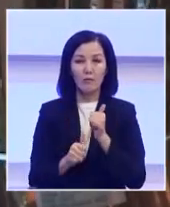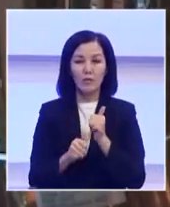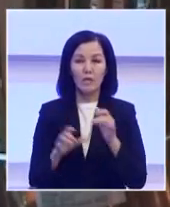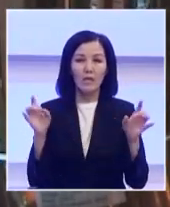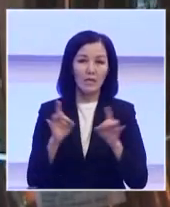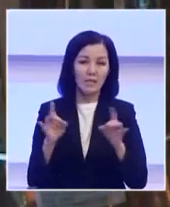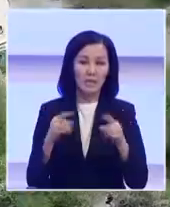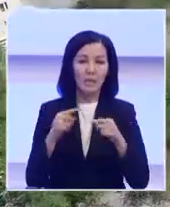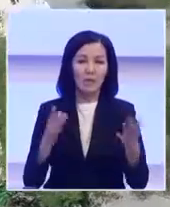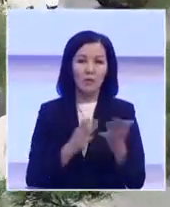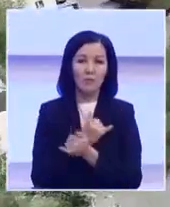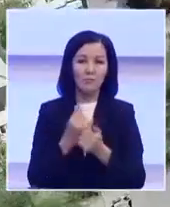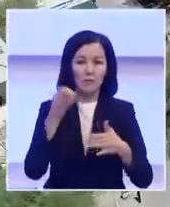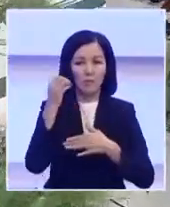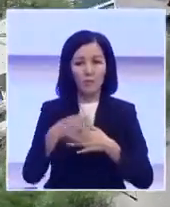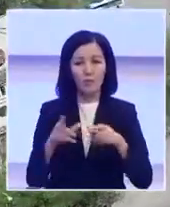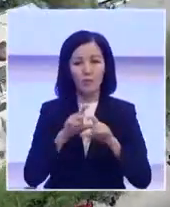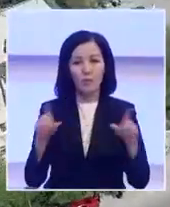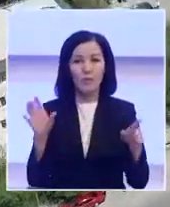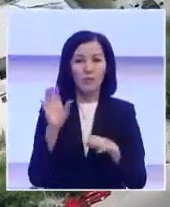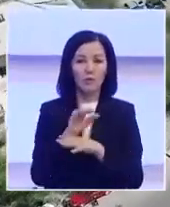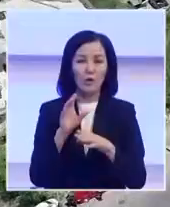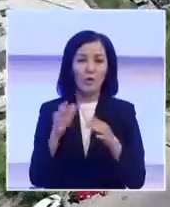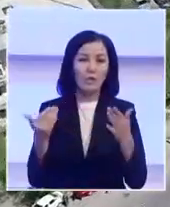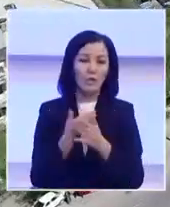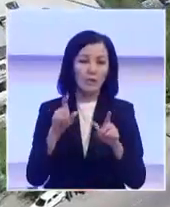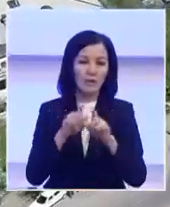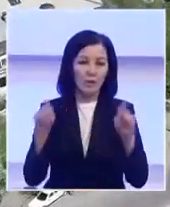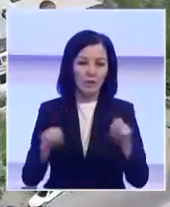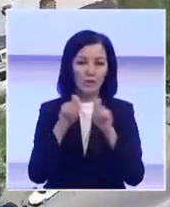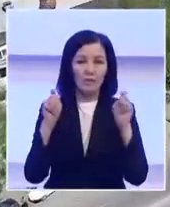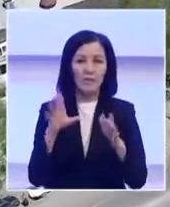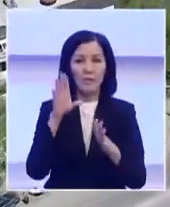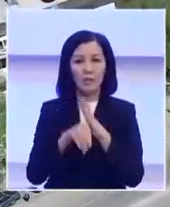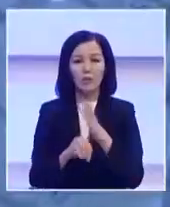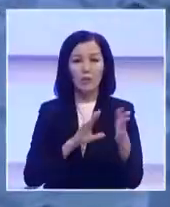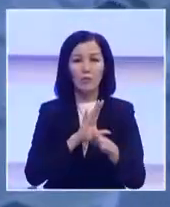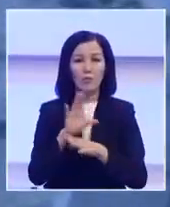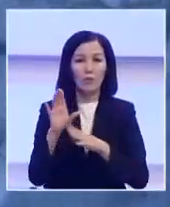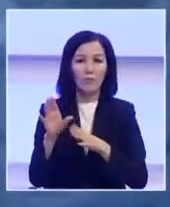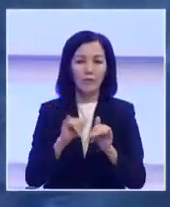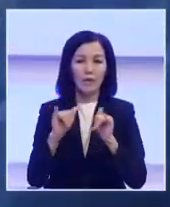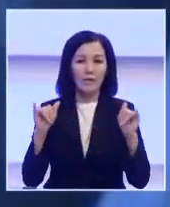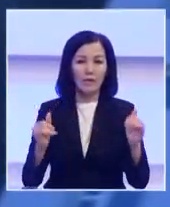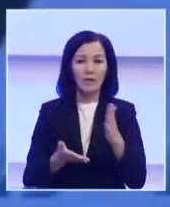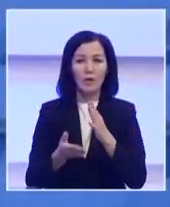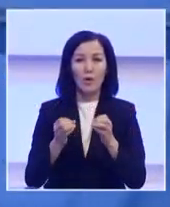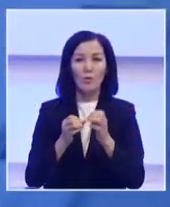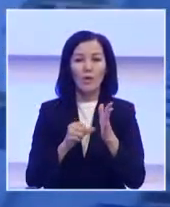мейрамхана, түрлі қызмет көрсету орталықтарымен толығып жатыр. Жалпы ішкі өнім де артқан. 19 жыл бұрынғы түсіммен